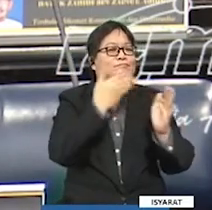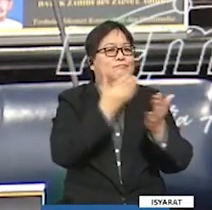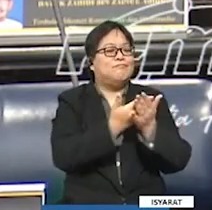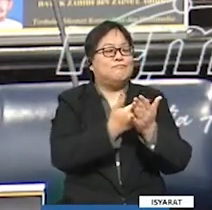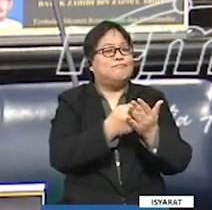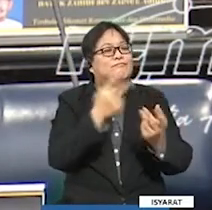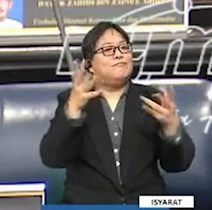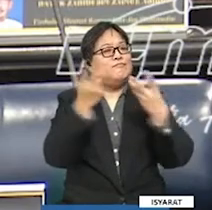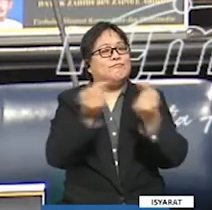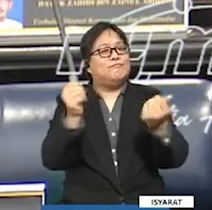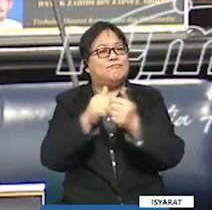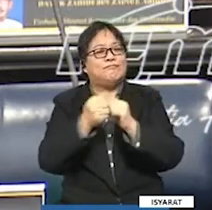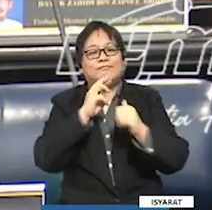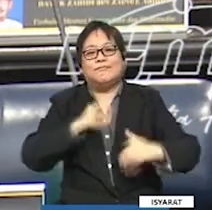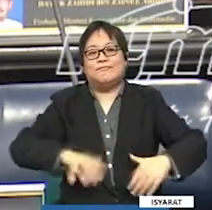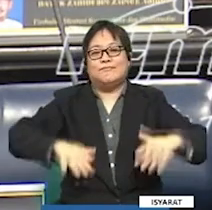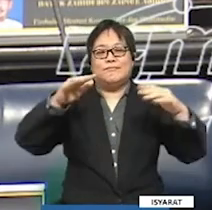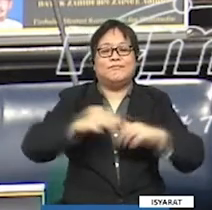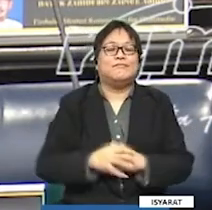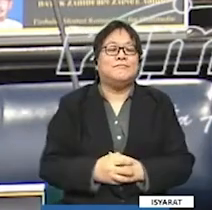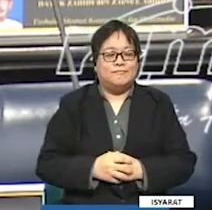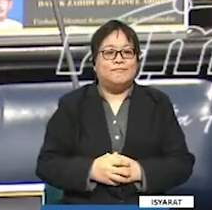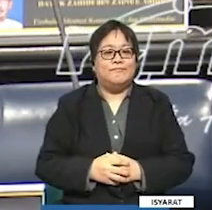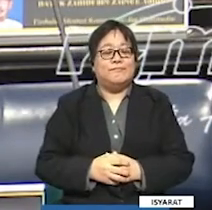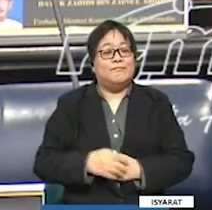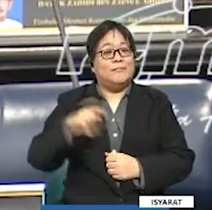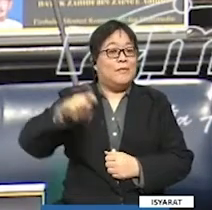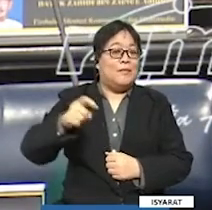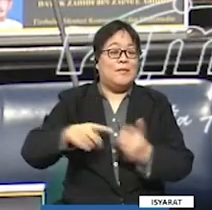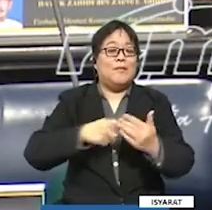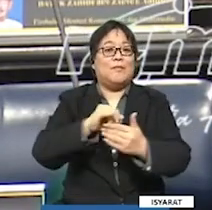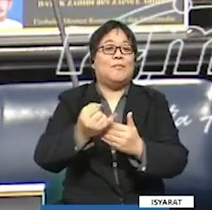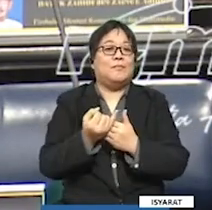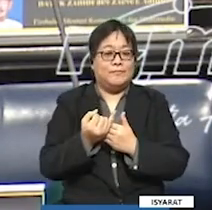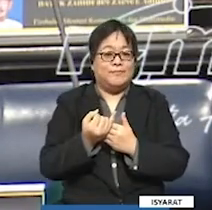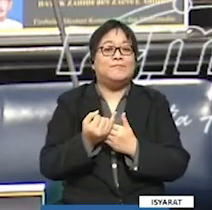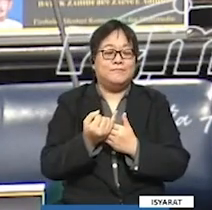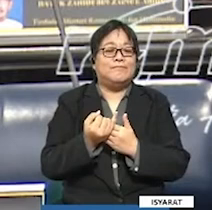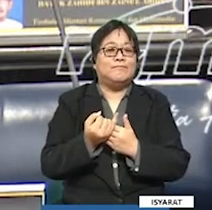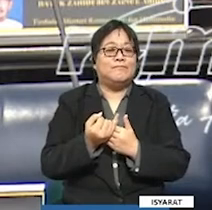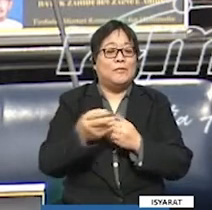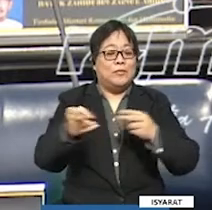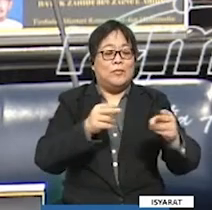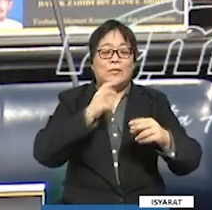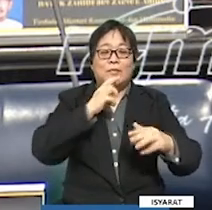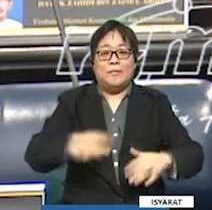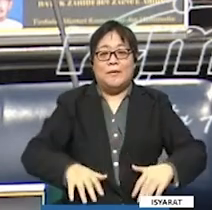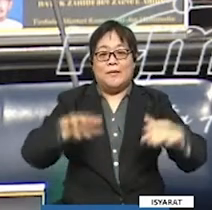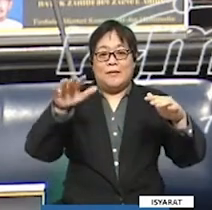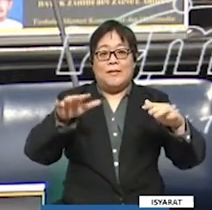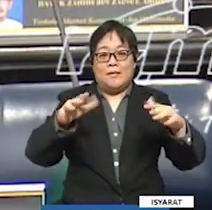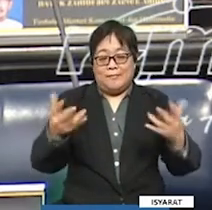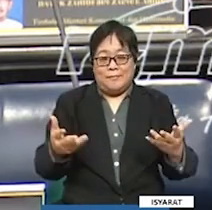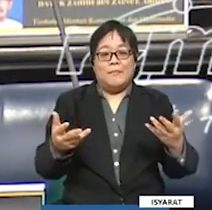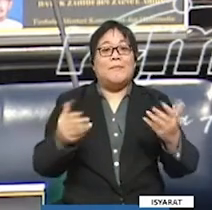banjir di tempat mereka. Tuan Dipertua, untuk malam yang berhormat, bagi memastikan projek mitigasi banjir kilat ini